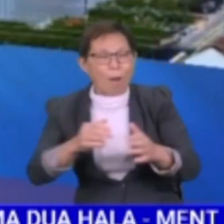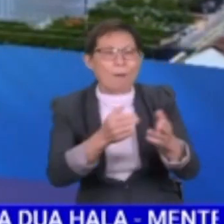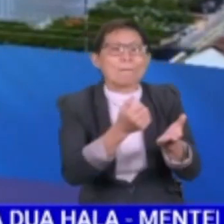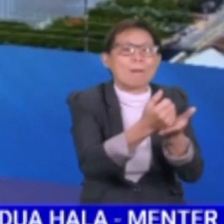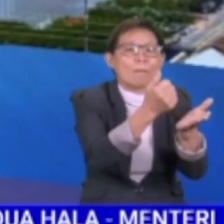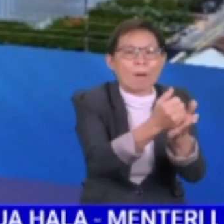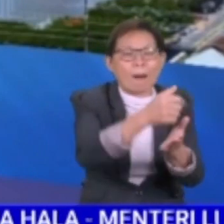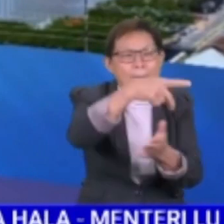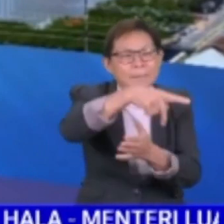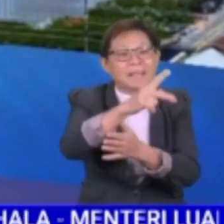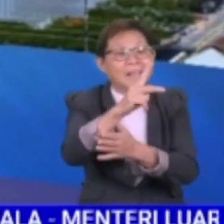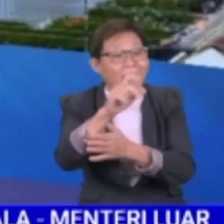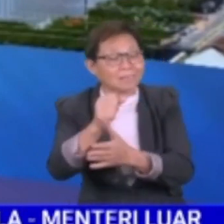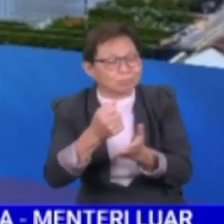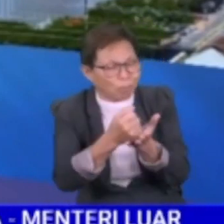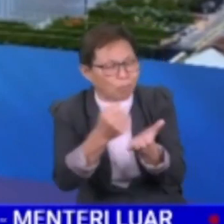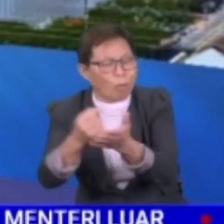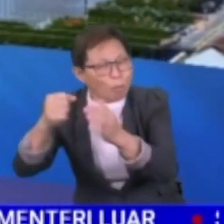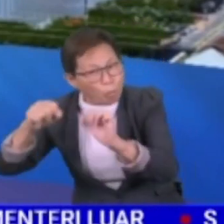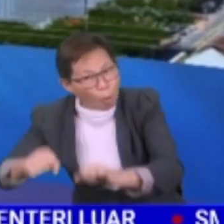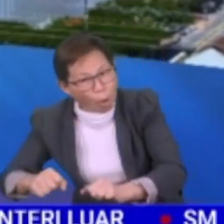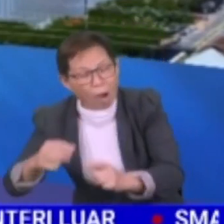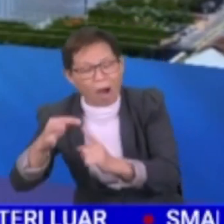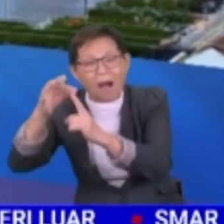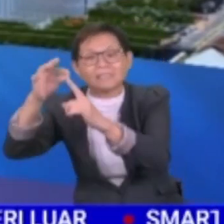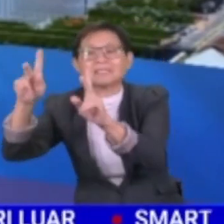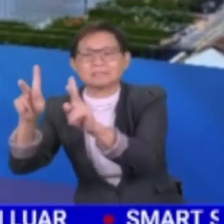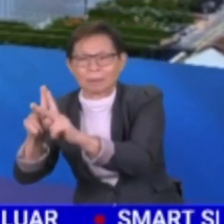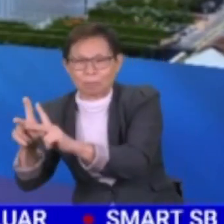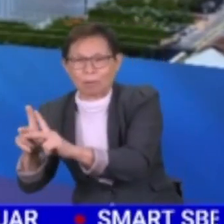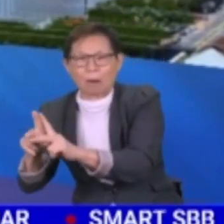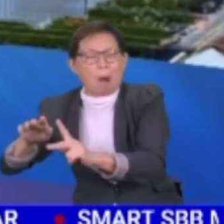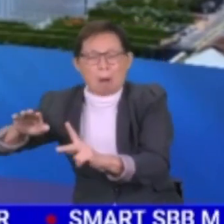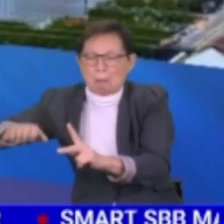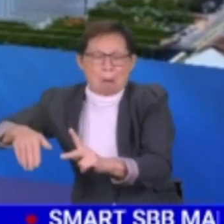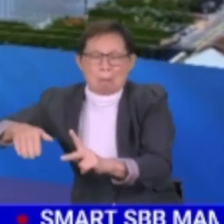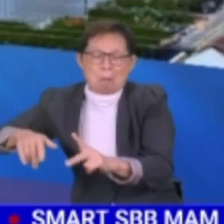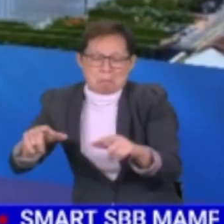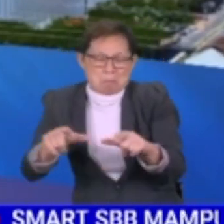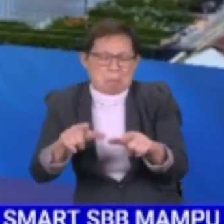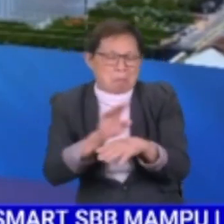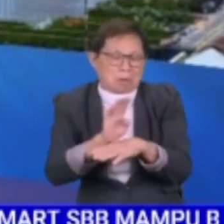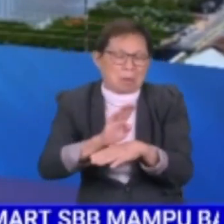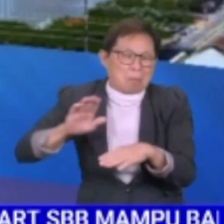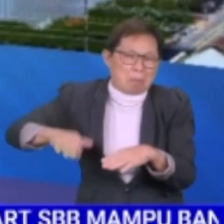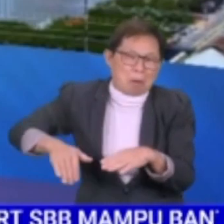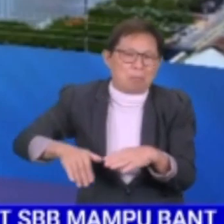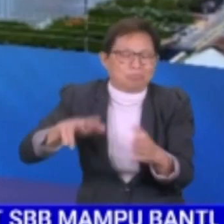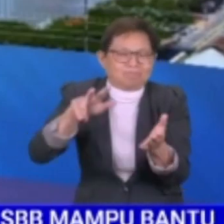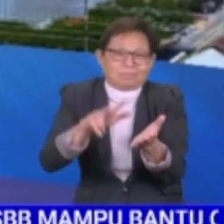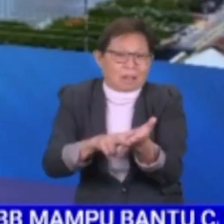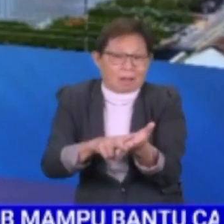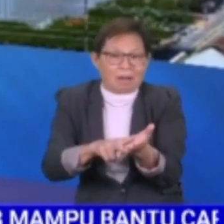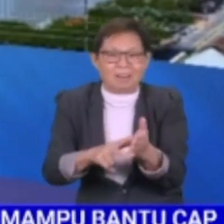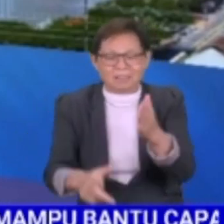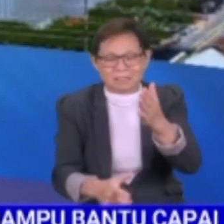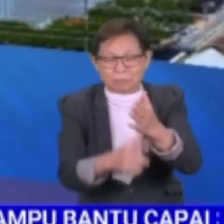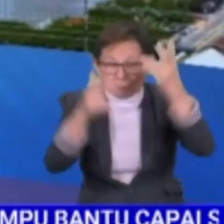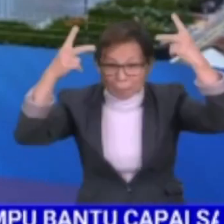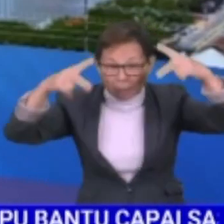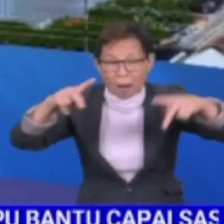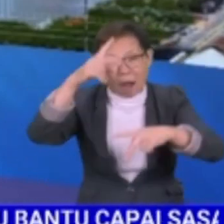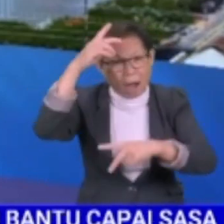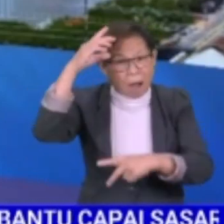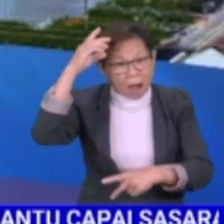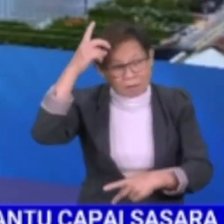perusahaan kecil dan sederhana pcs khasnya di luar Bandar yang belum memiliki lesson perniagaan yang sah timbalan pria